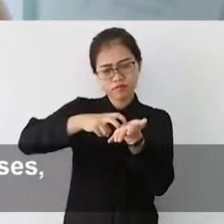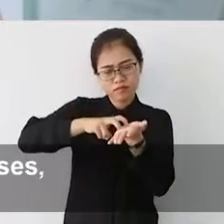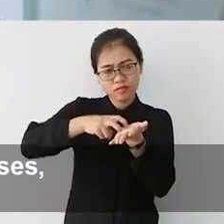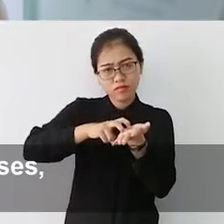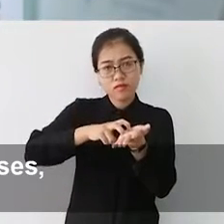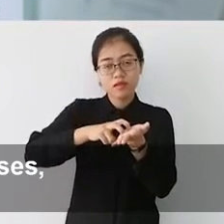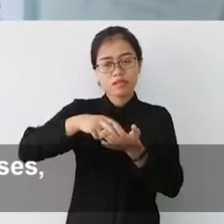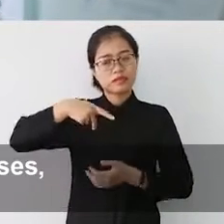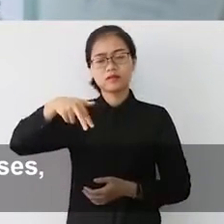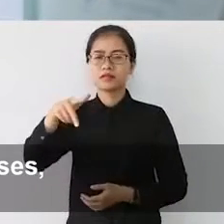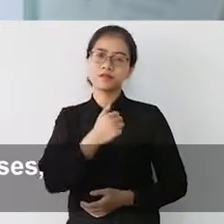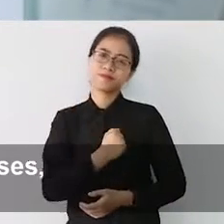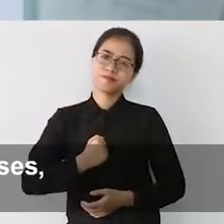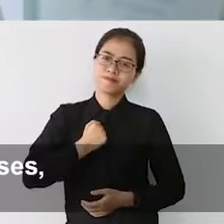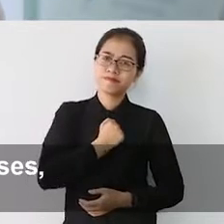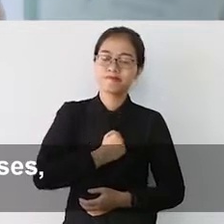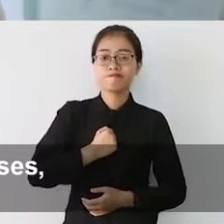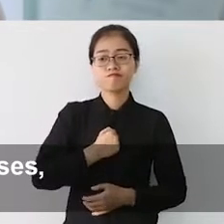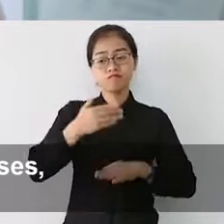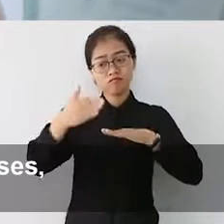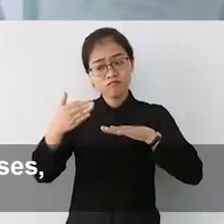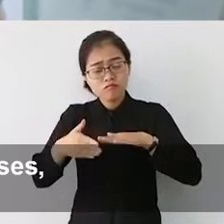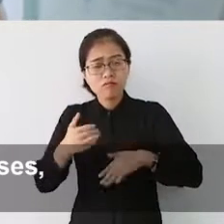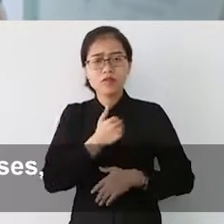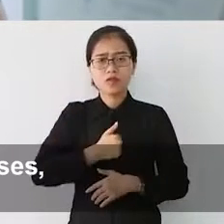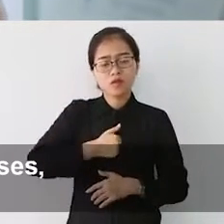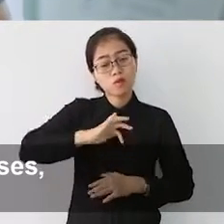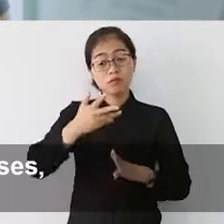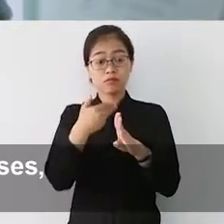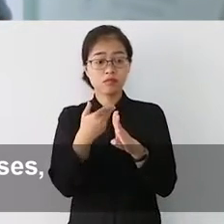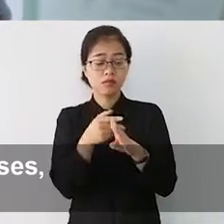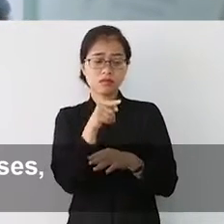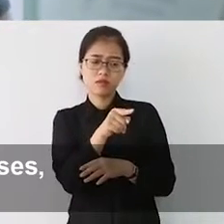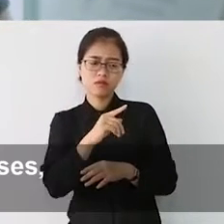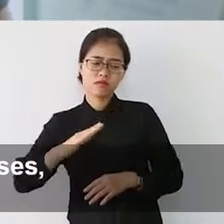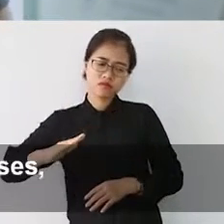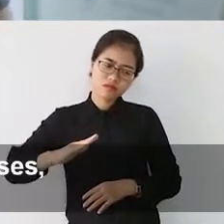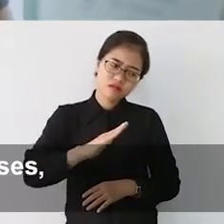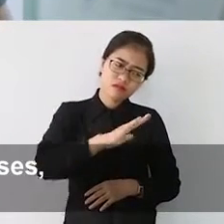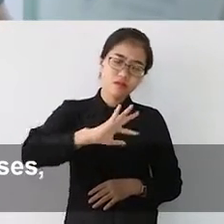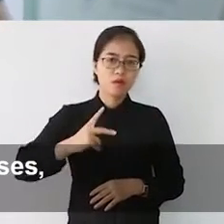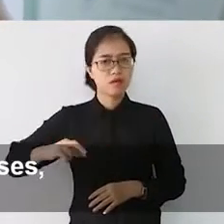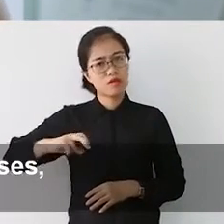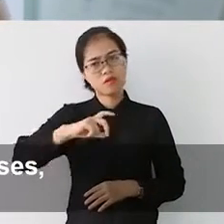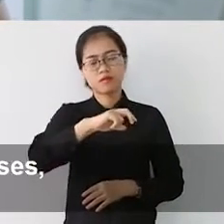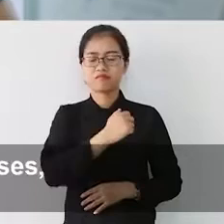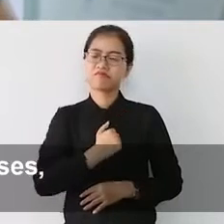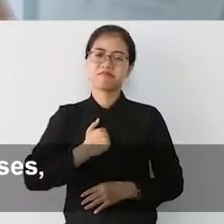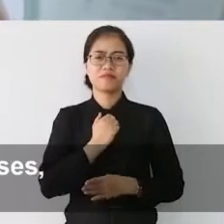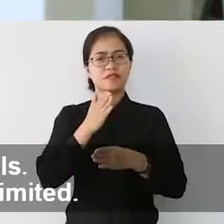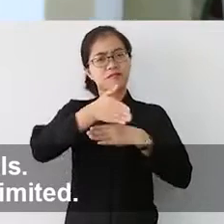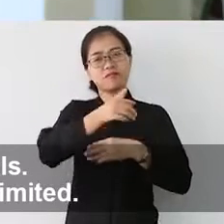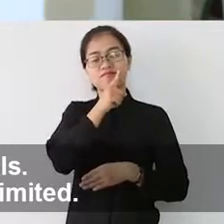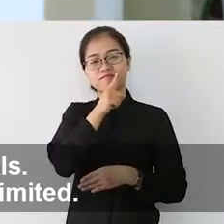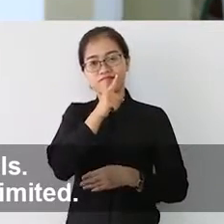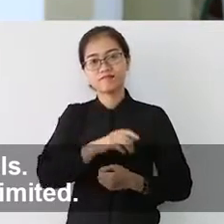về vận động thì em là khó khăn về di chuyển, khó khăn khi lên xe buýt hoặc là về cơ sở hạ tầng của trường thì em không thể lên cao được, lên các bậc thang cao